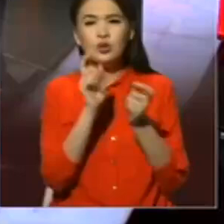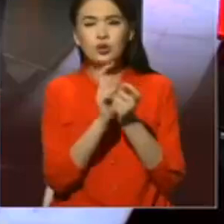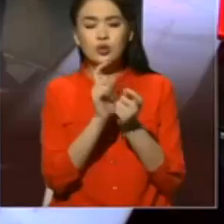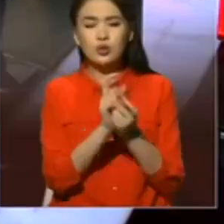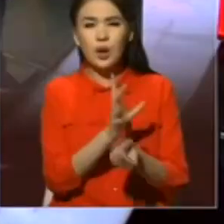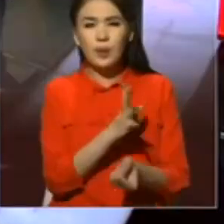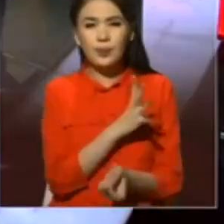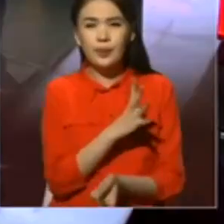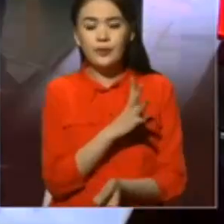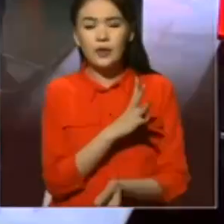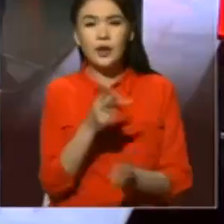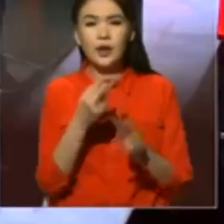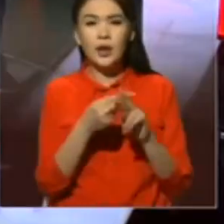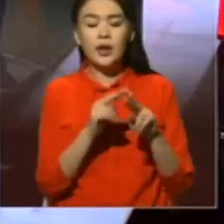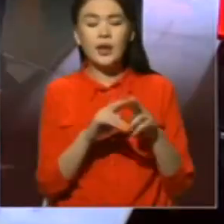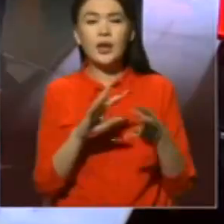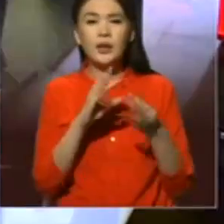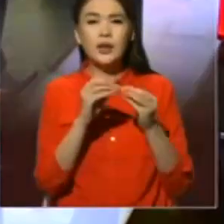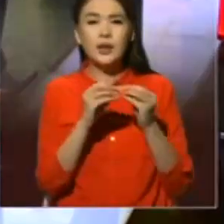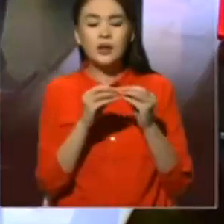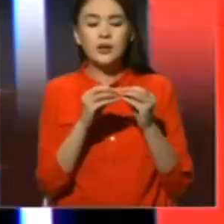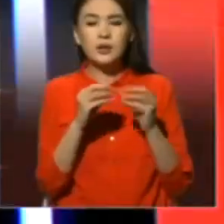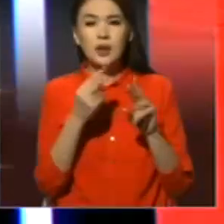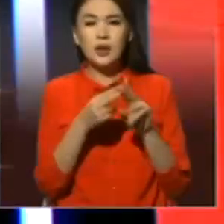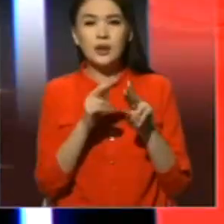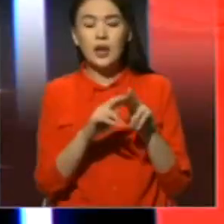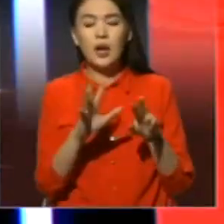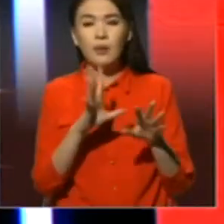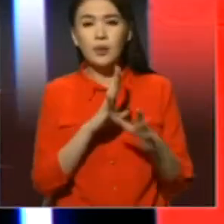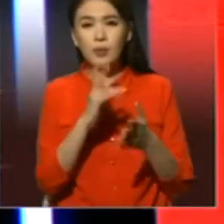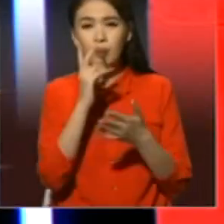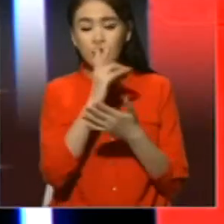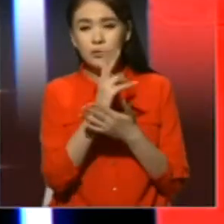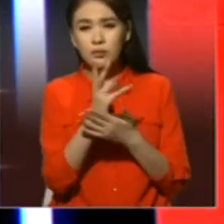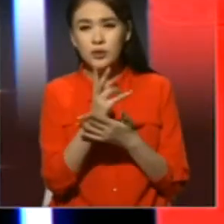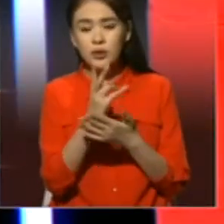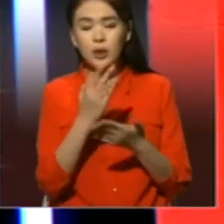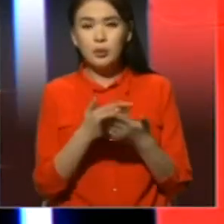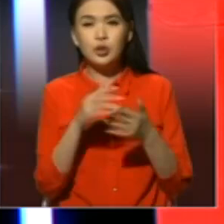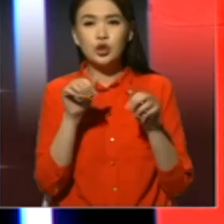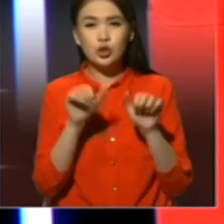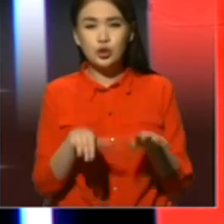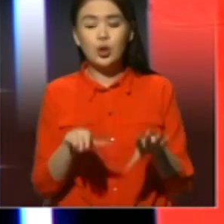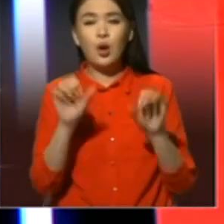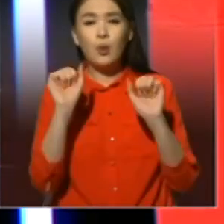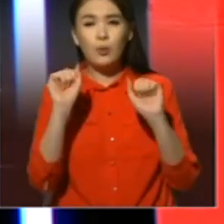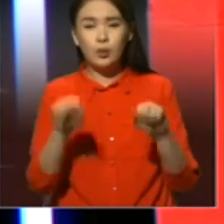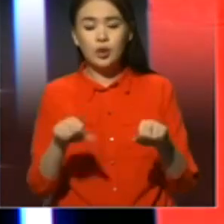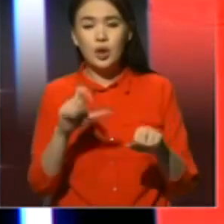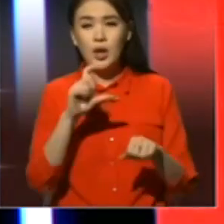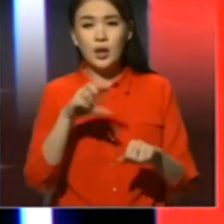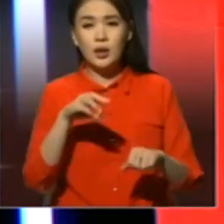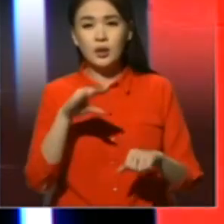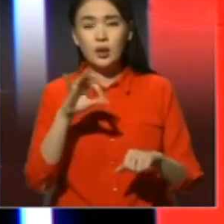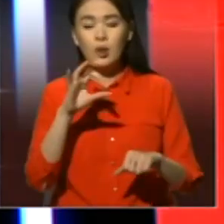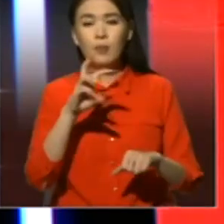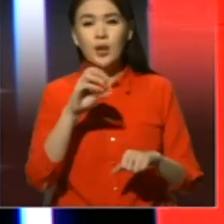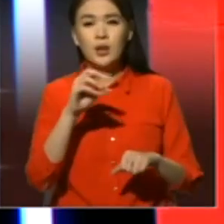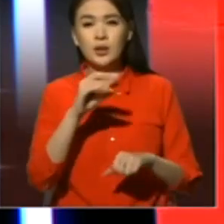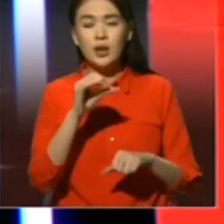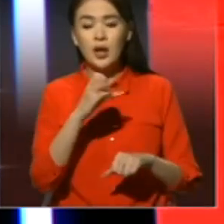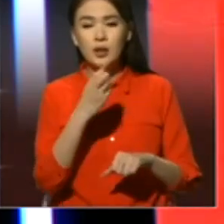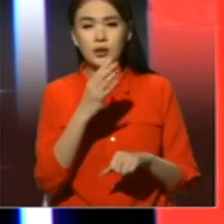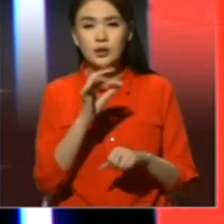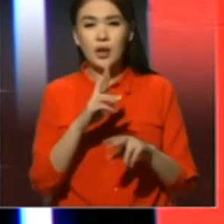жатады. Негізі сол дәл сол мәселені бір даурықпай ақ сол жерде шеше салуға болады. Яки этно медиация институты деген сол